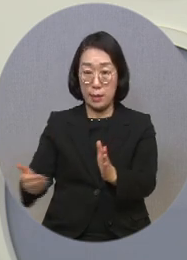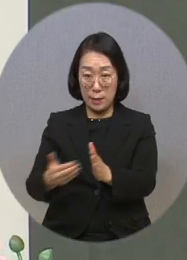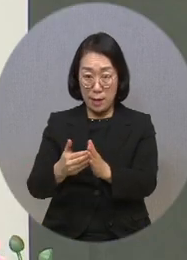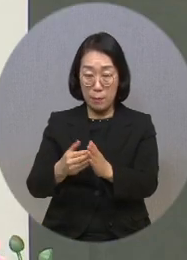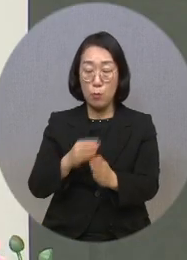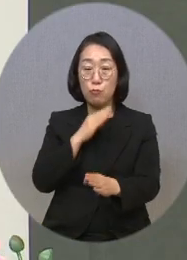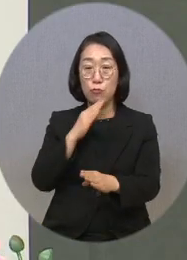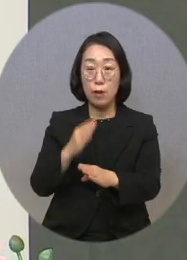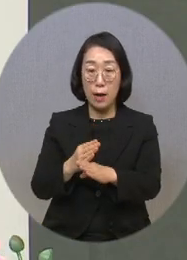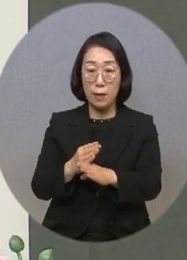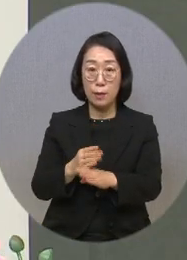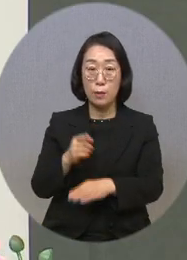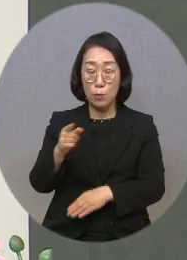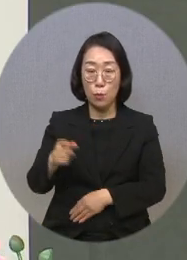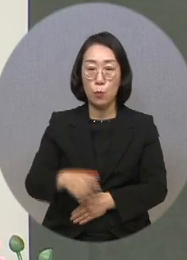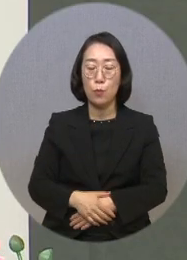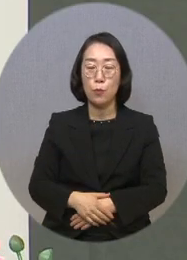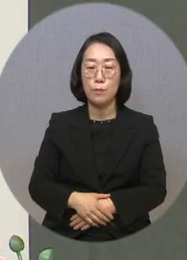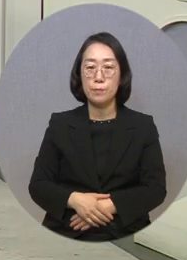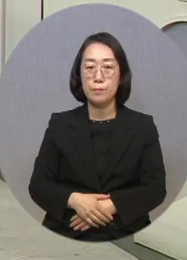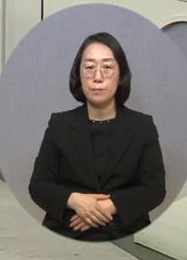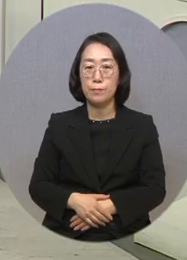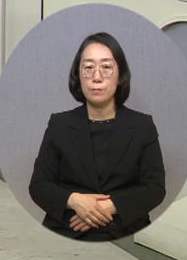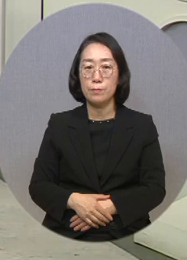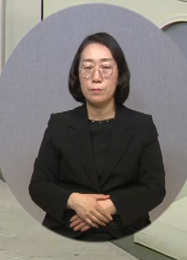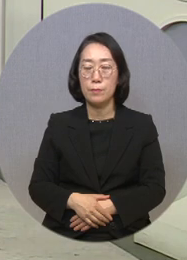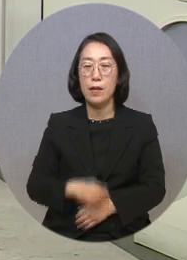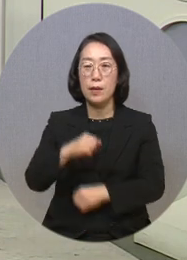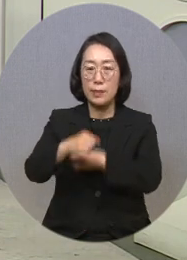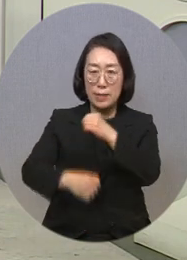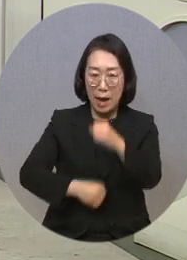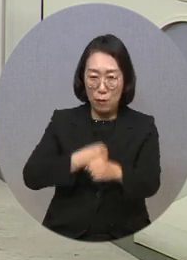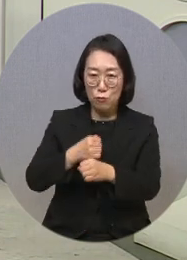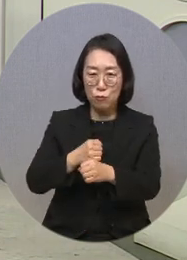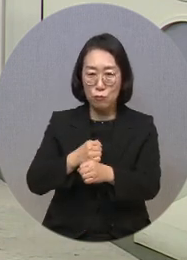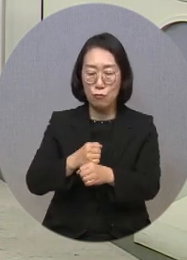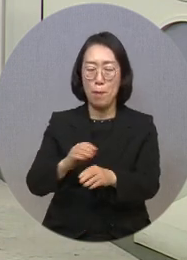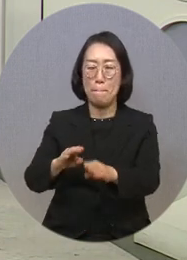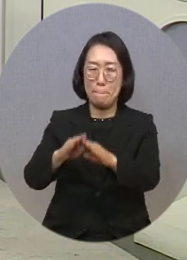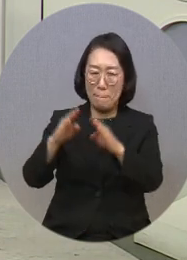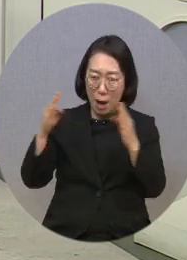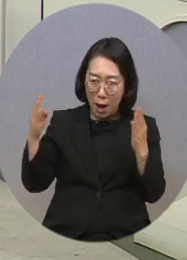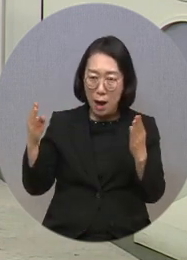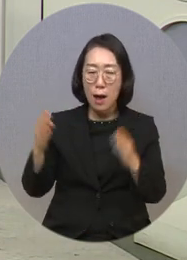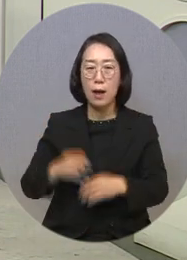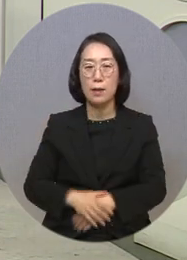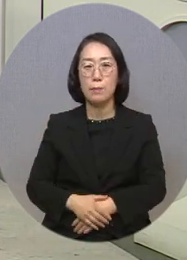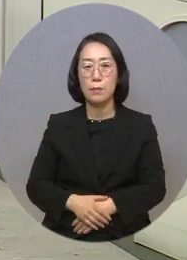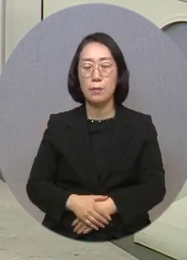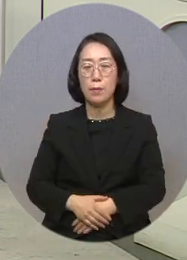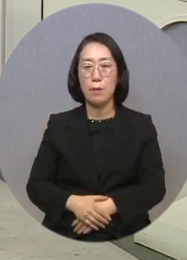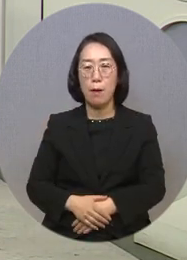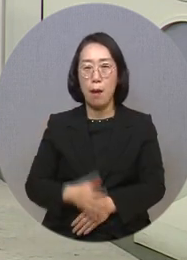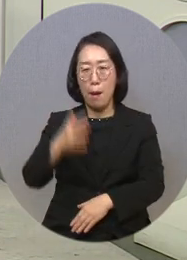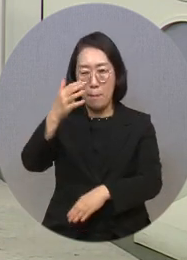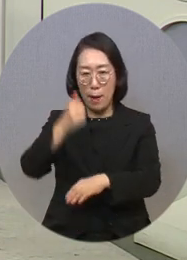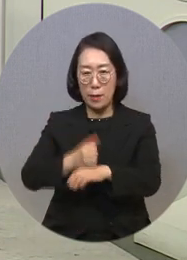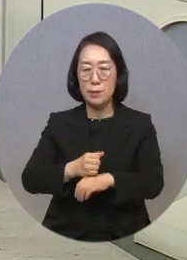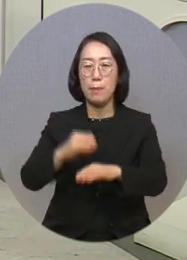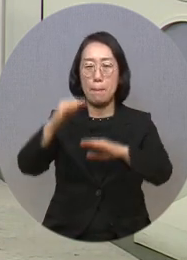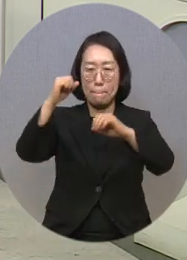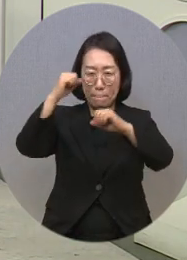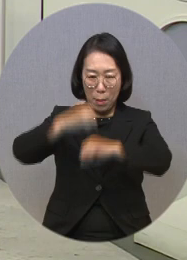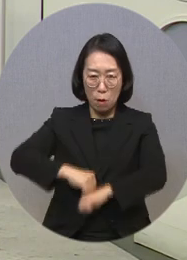북한도 끝난다. 이제 어떤 자유를 택하든지